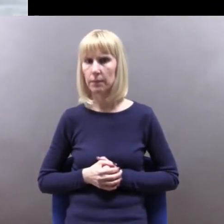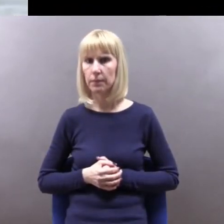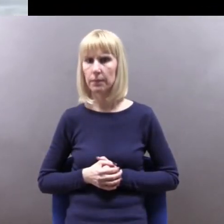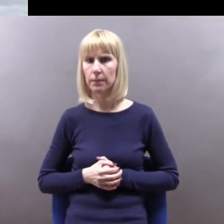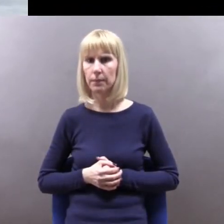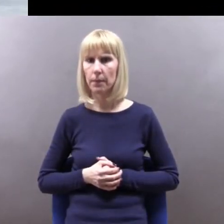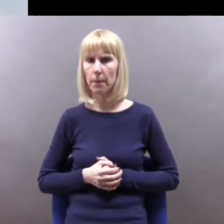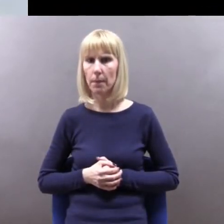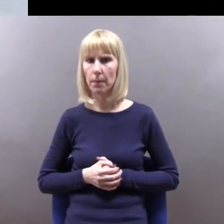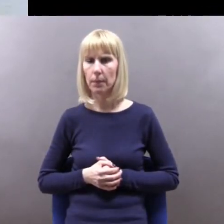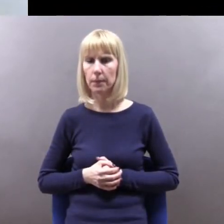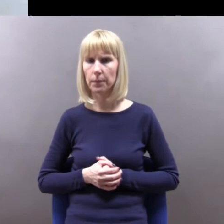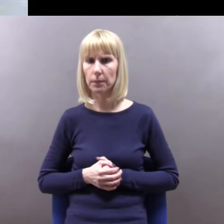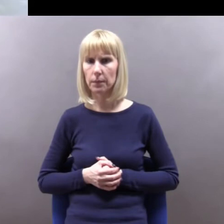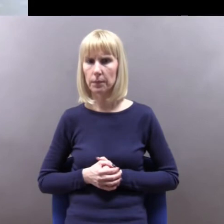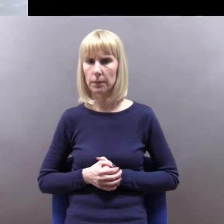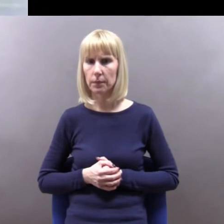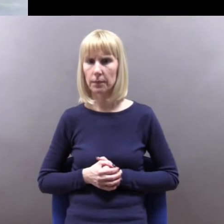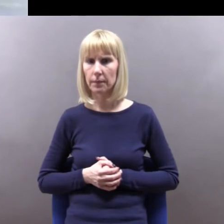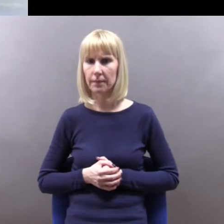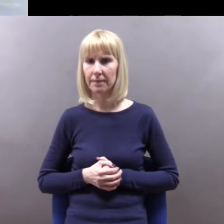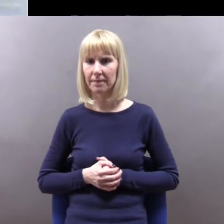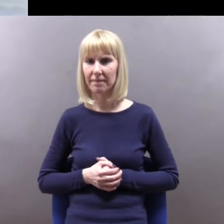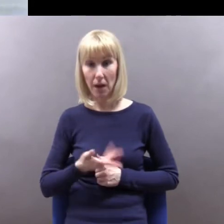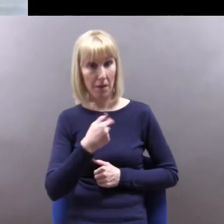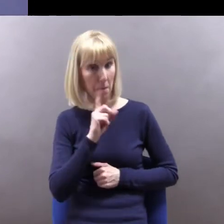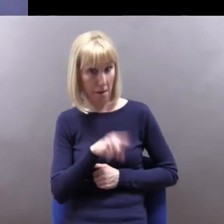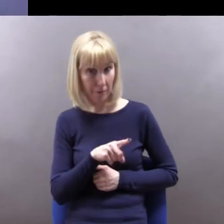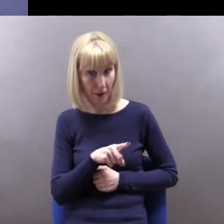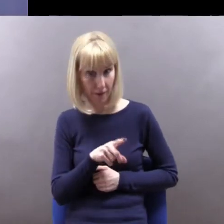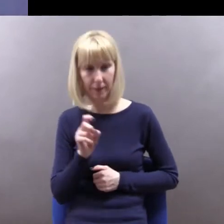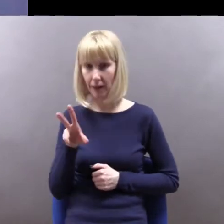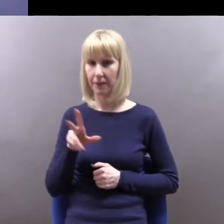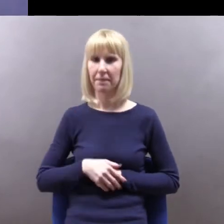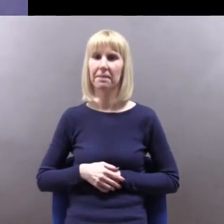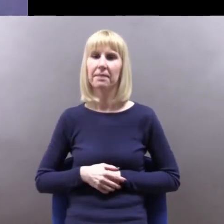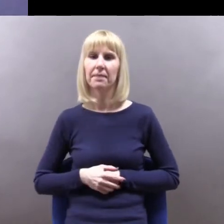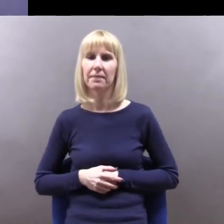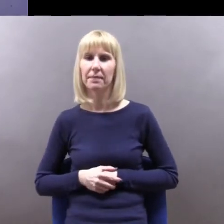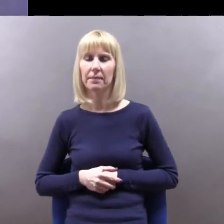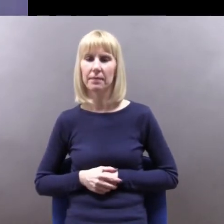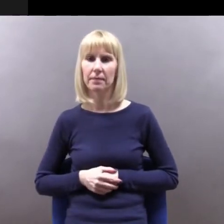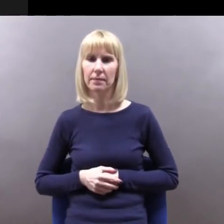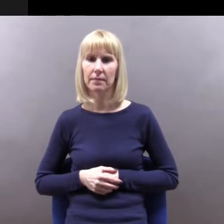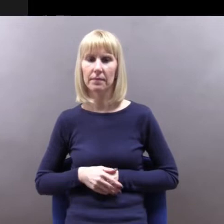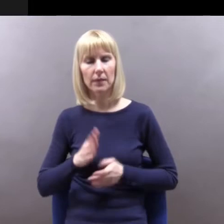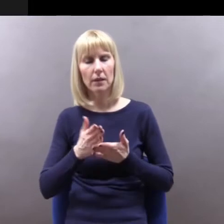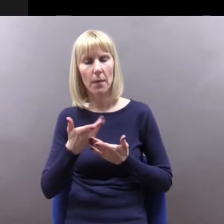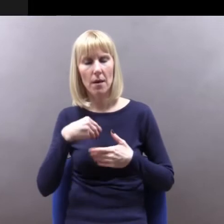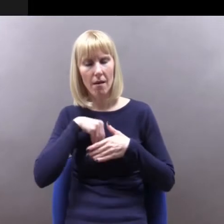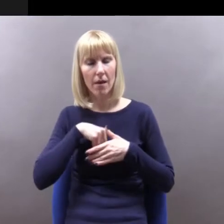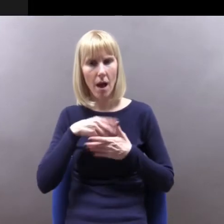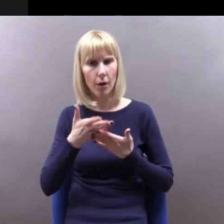Takie są korzenie dostępności. Prawda? Prawda. Prawda. Dla mnie nadal